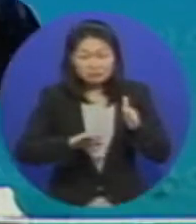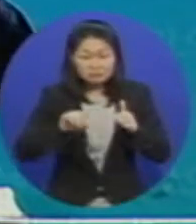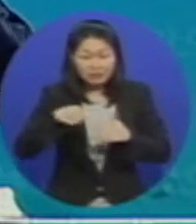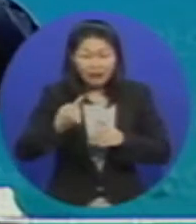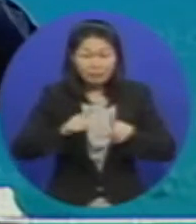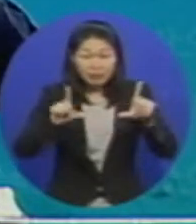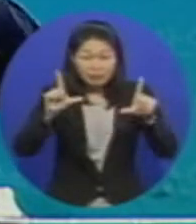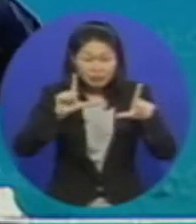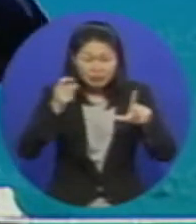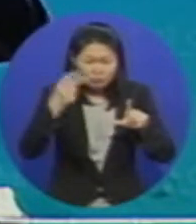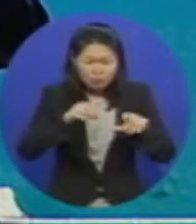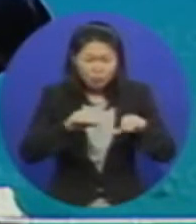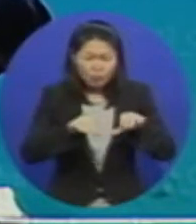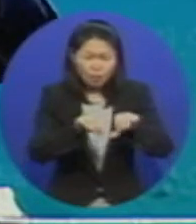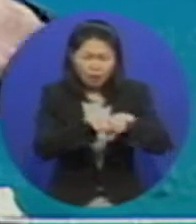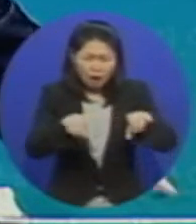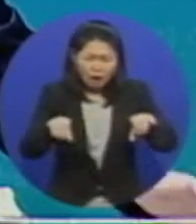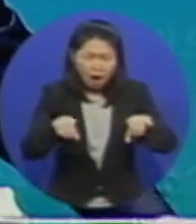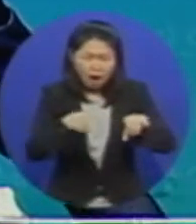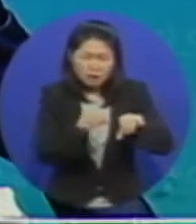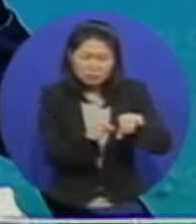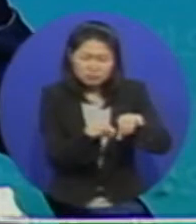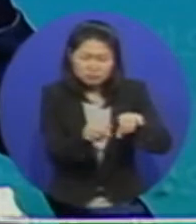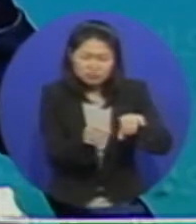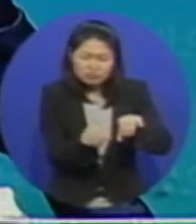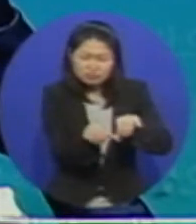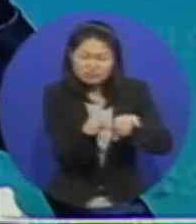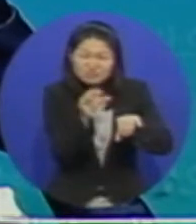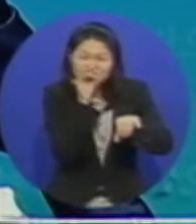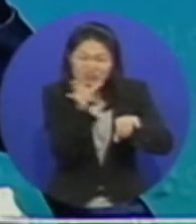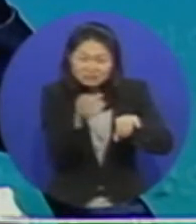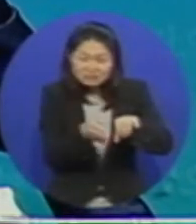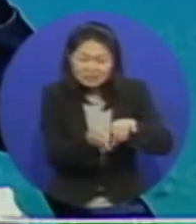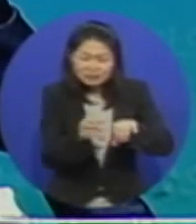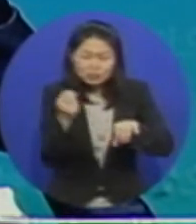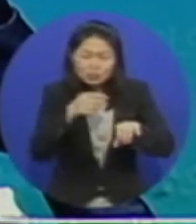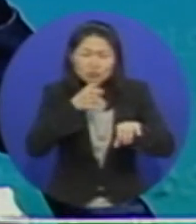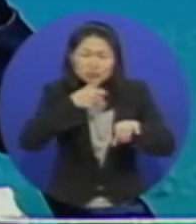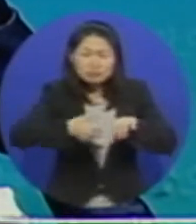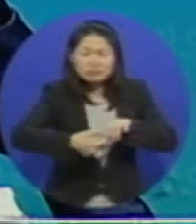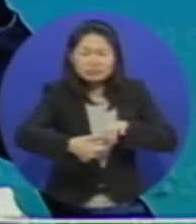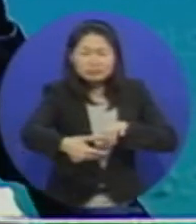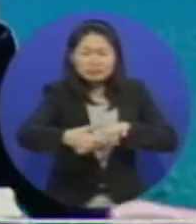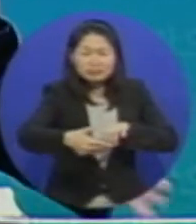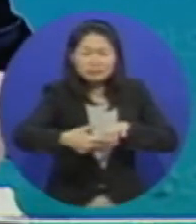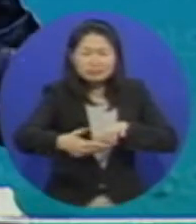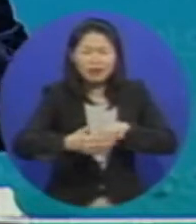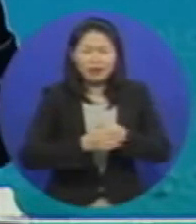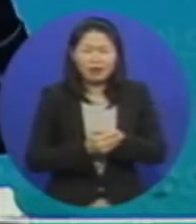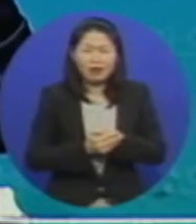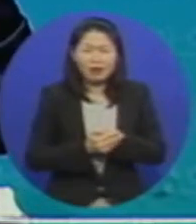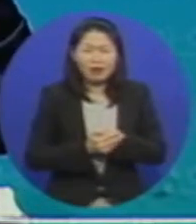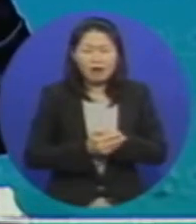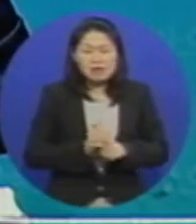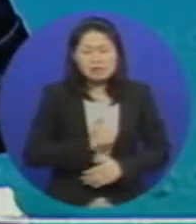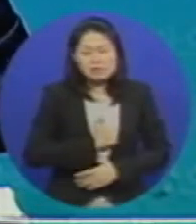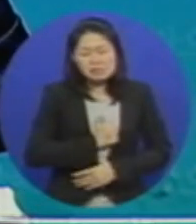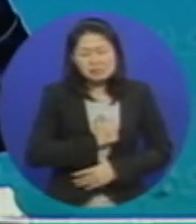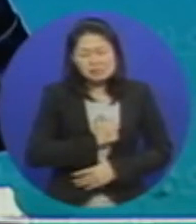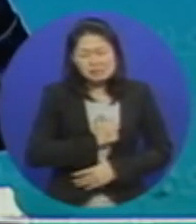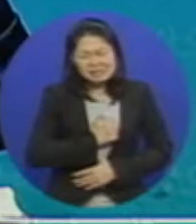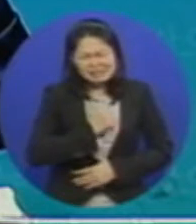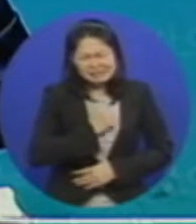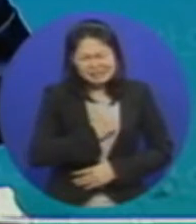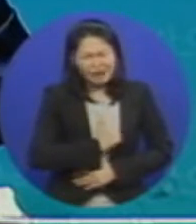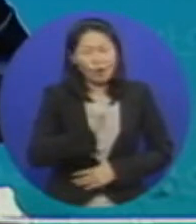논도 글터 가지고 그 물을 다 아래 논으로 뽑아 버렸습니다 견딜 수가 없었어요